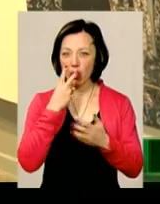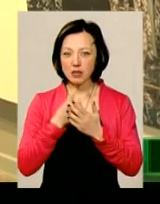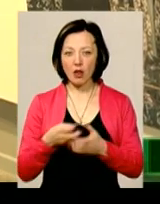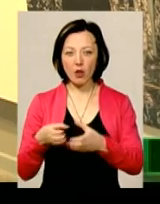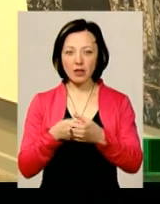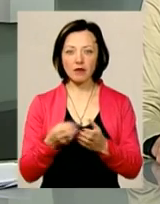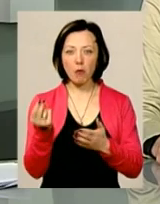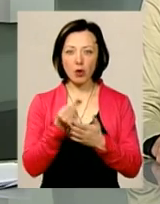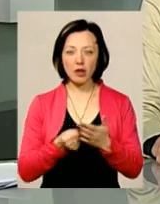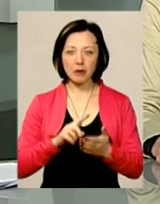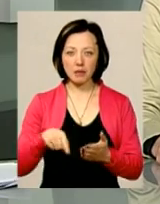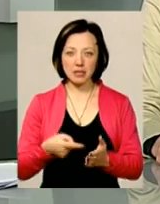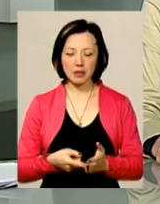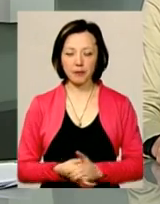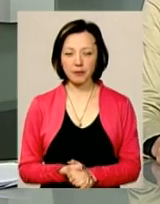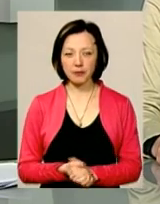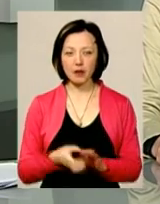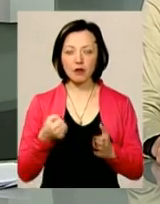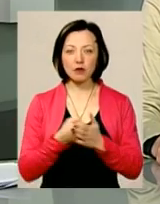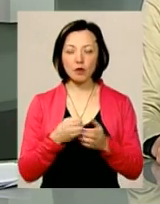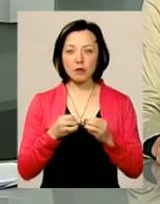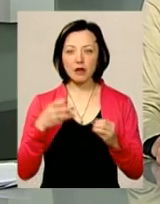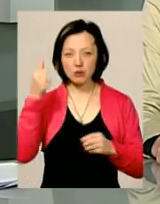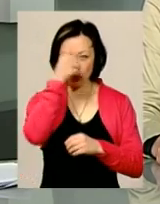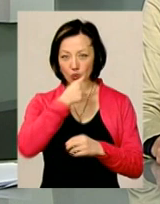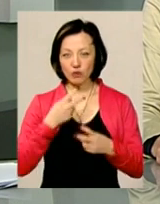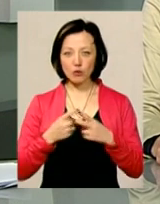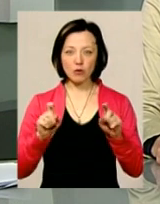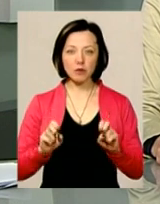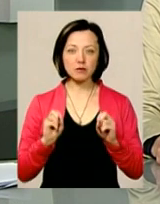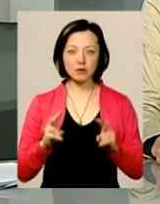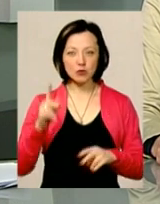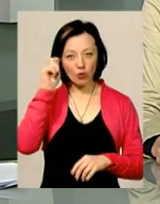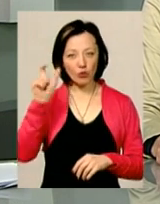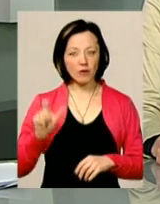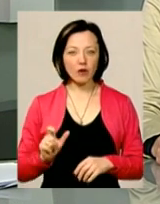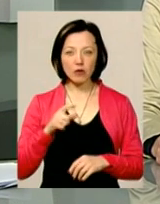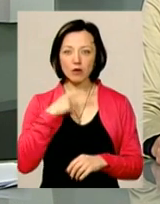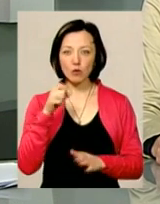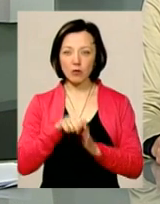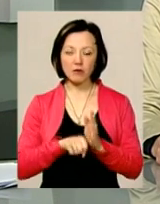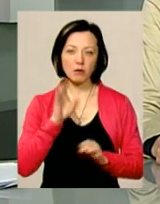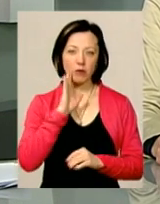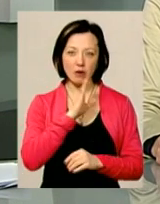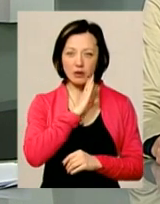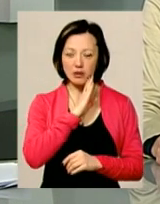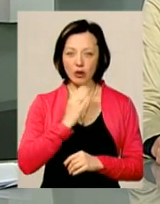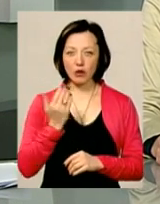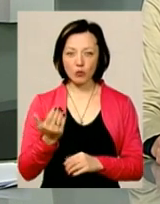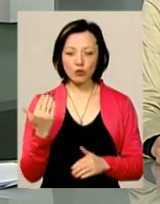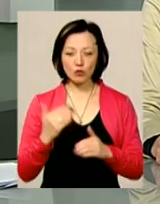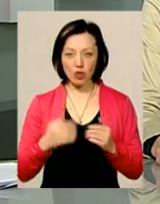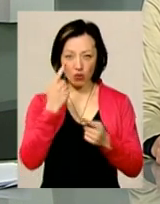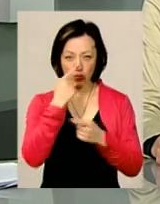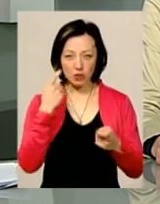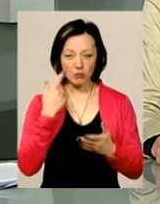міста. До 15 років позбавлення волі загрожує чоловіку, якому інкримінують вбивство матері. Йому вже